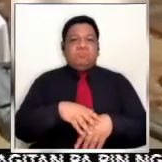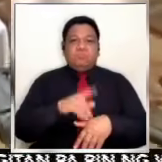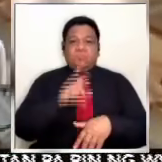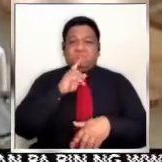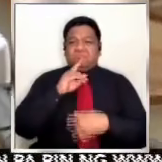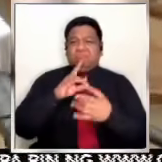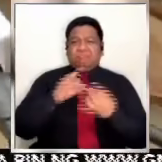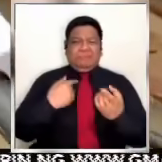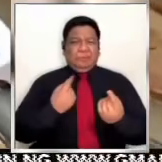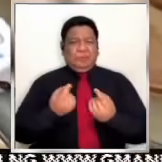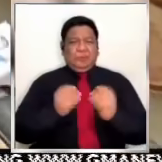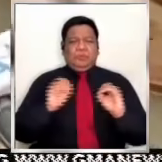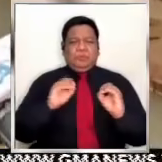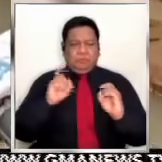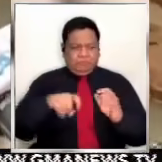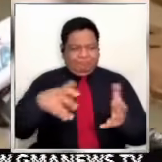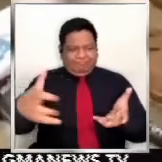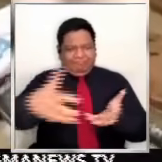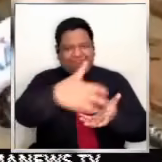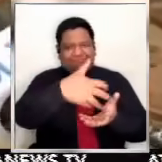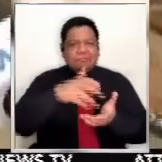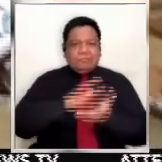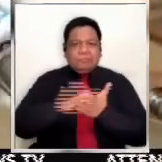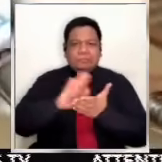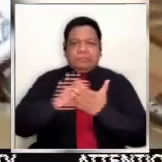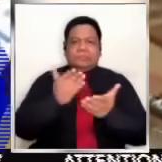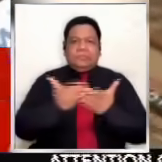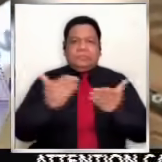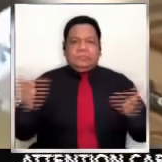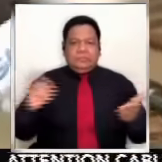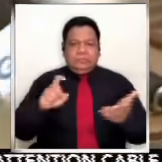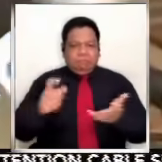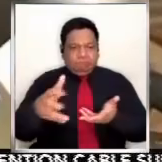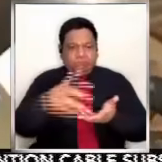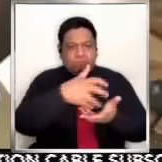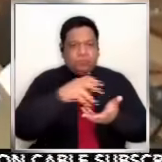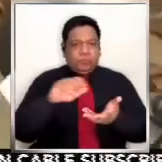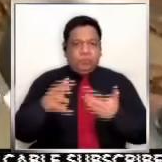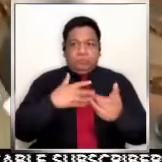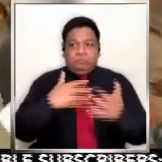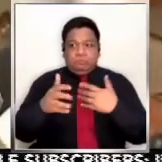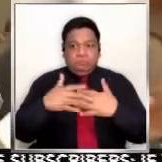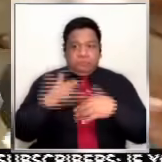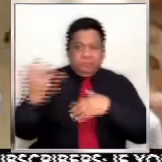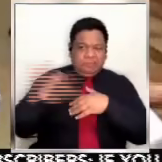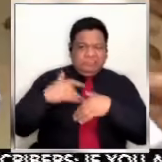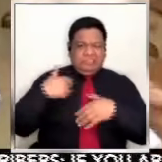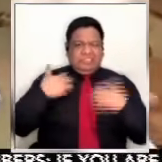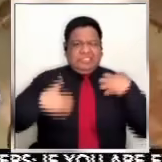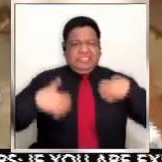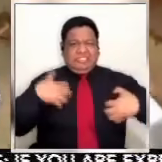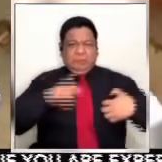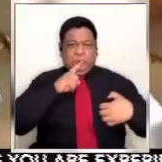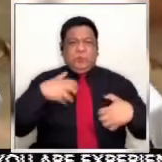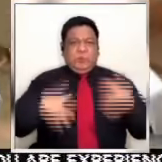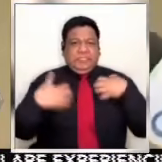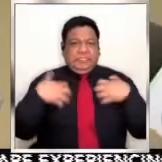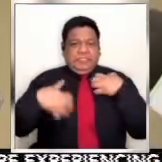na gamit eh. Kaya po, ano man ang dumapos namin, nangangati na ang katawan ko. Nalalamig na